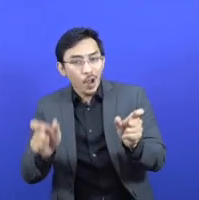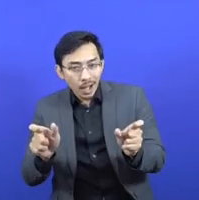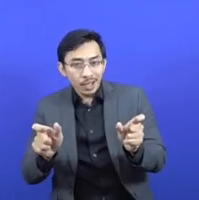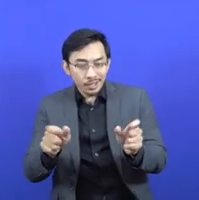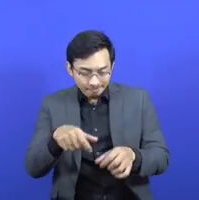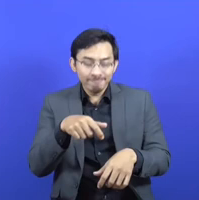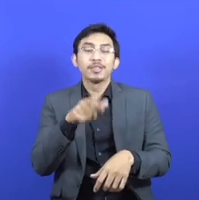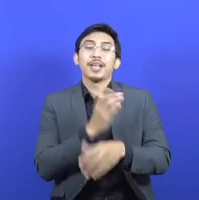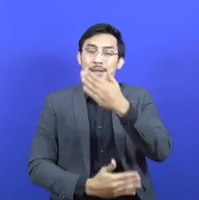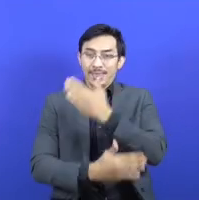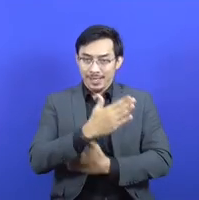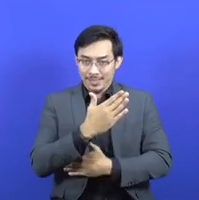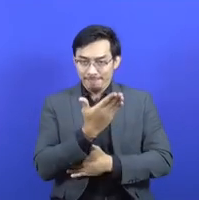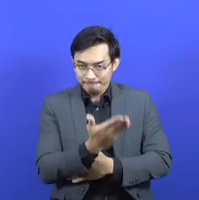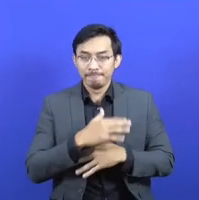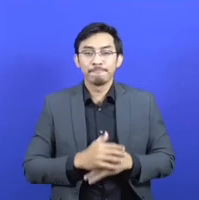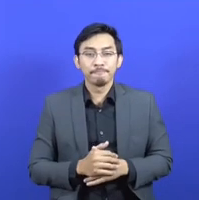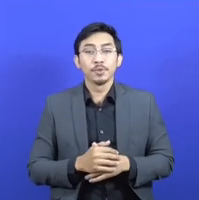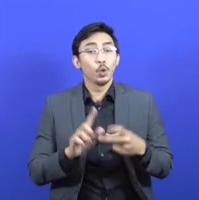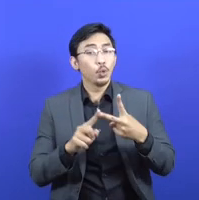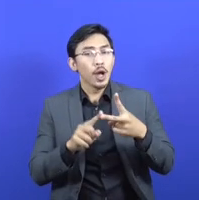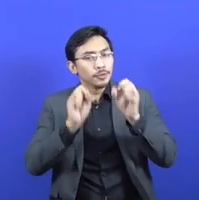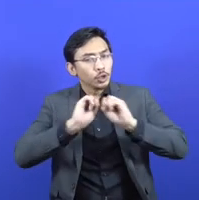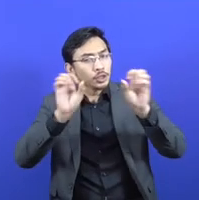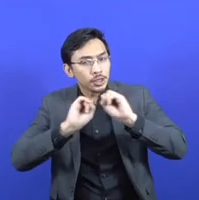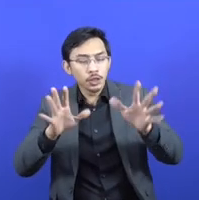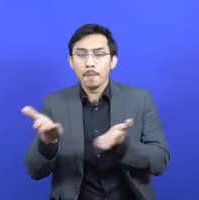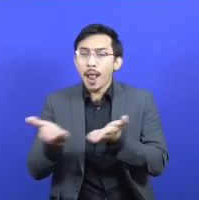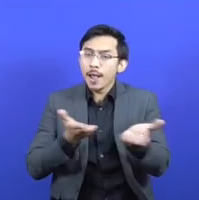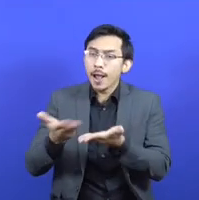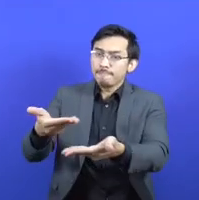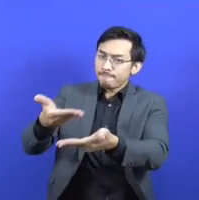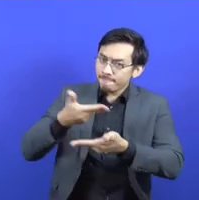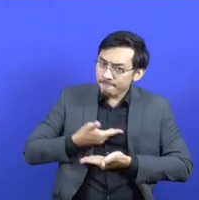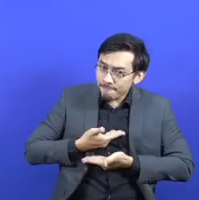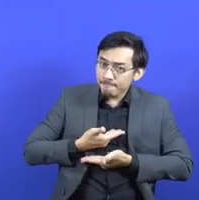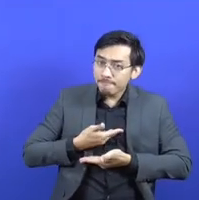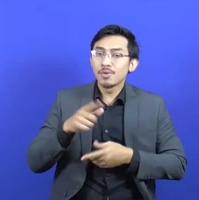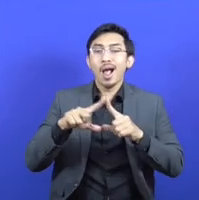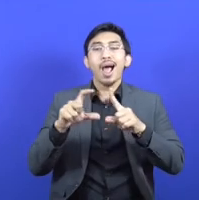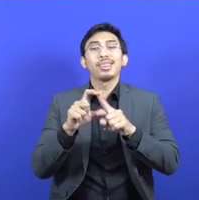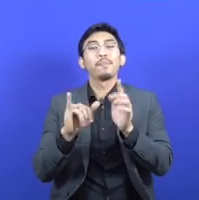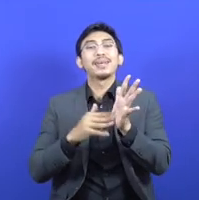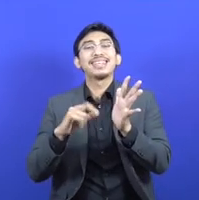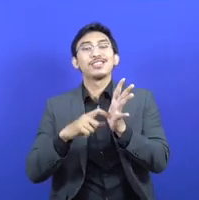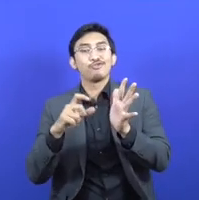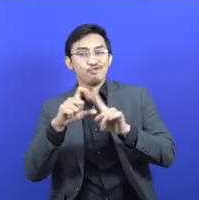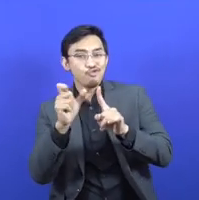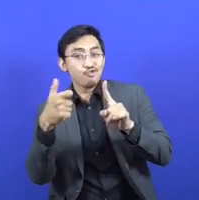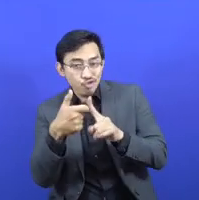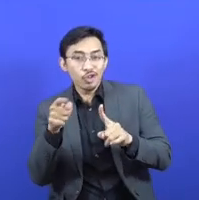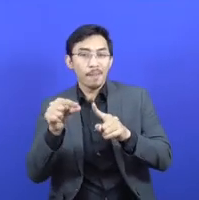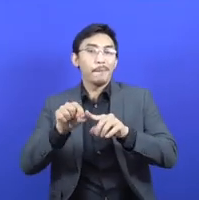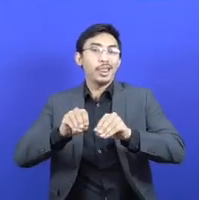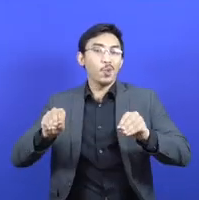dokumen kependudukan bagi penduduk disabilitas. 2. Sosialisasi dan penerimaan pelayanan adminduk